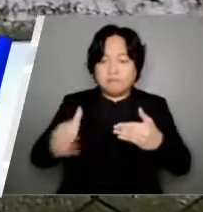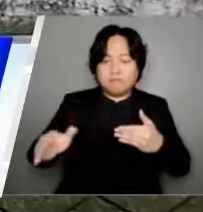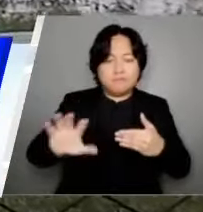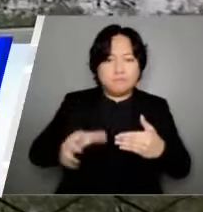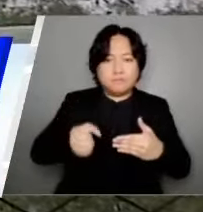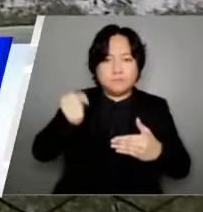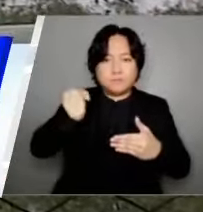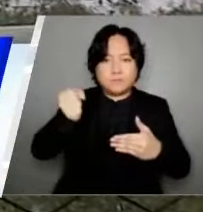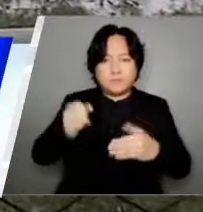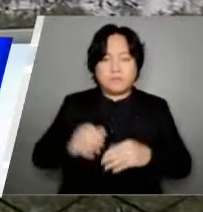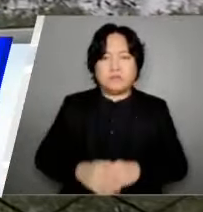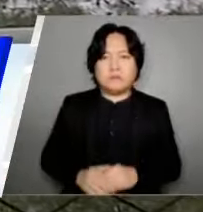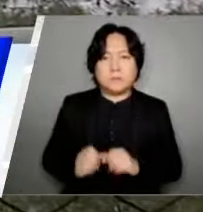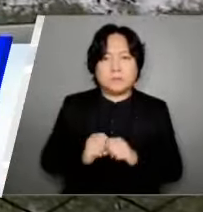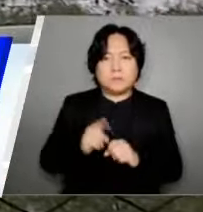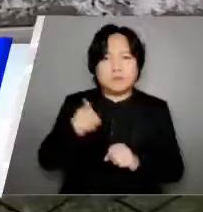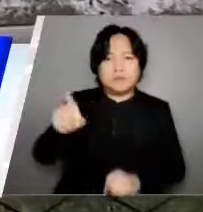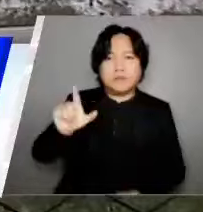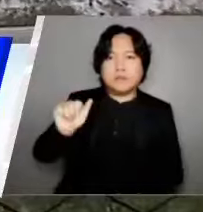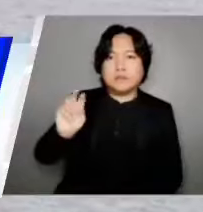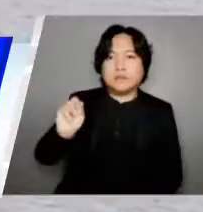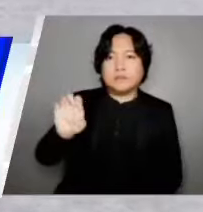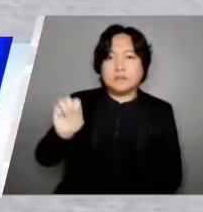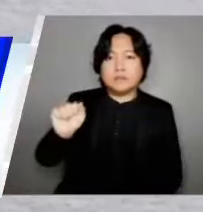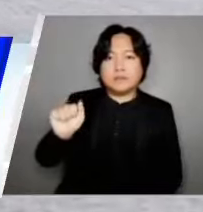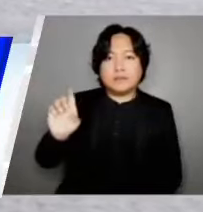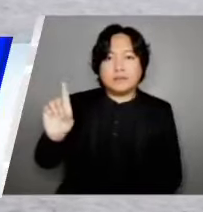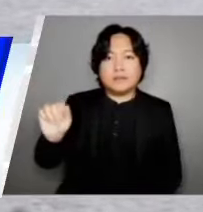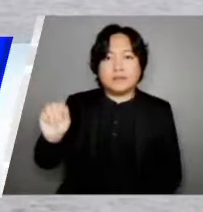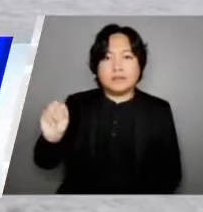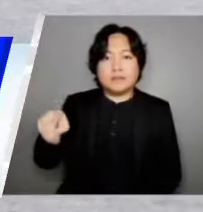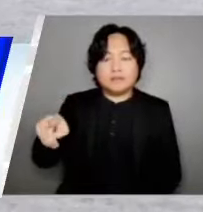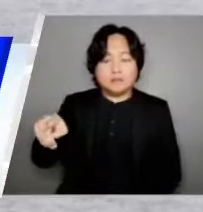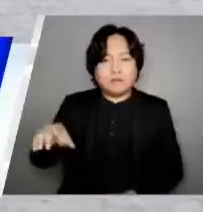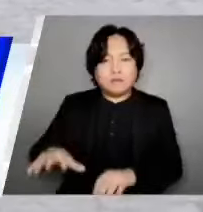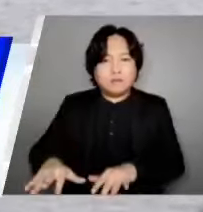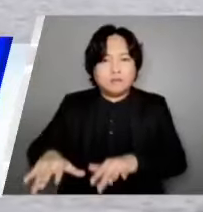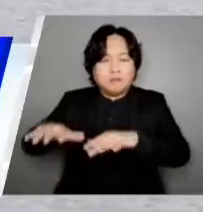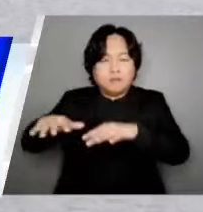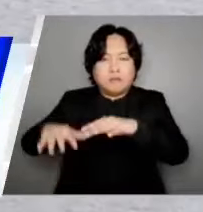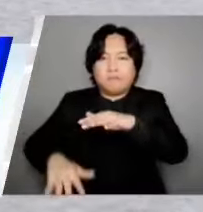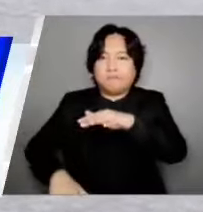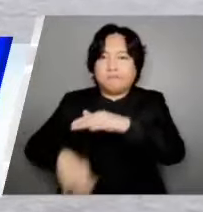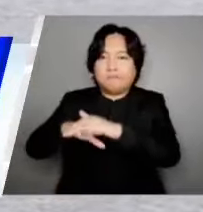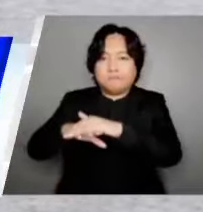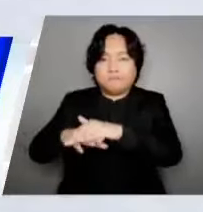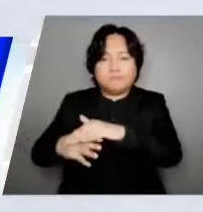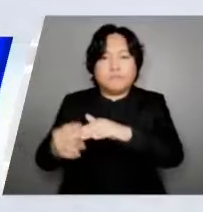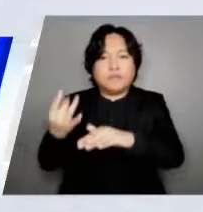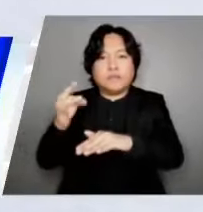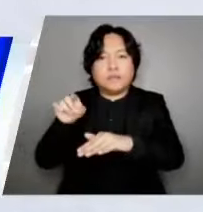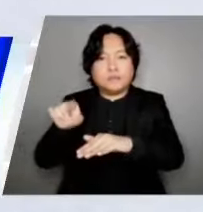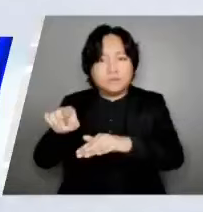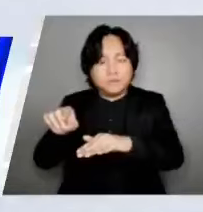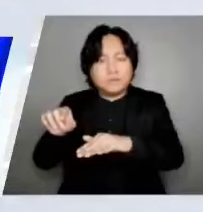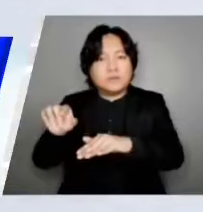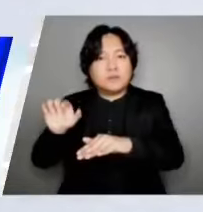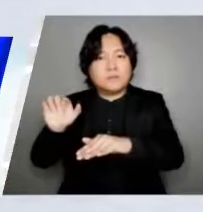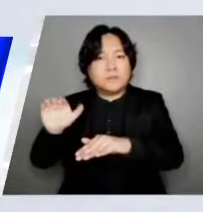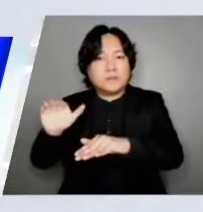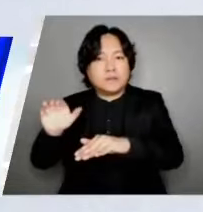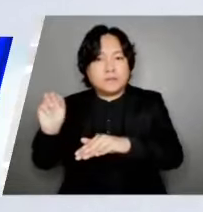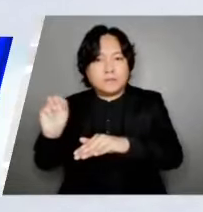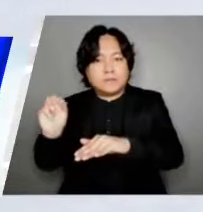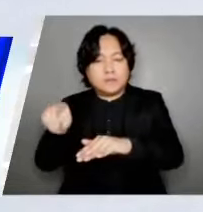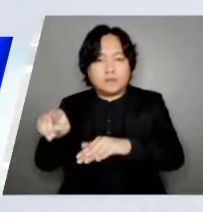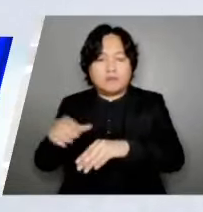Lamesa Dam nang lumampas ang antas ng tubig nito sa overflow level na 80.15 meters kaninang umaga. May epekto yan sa